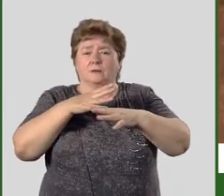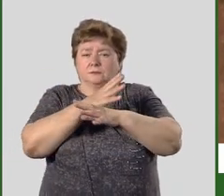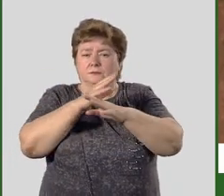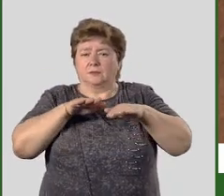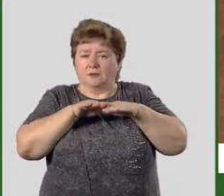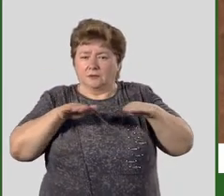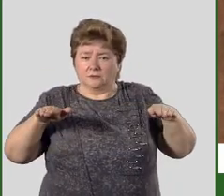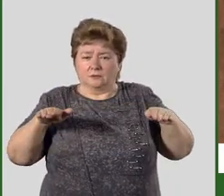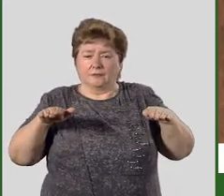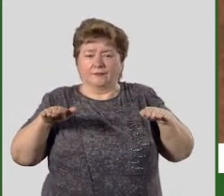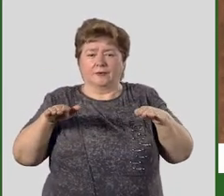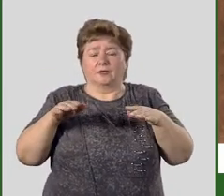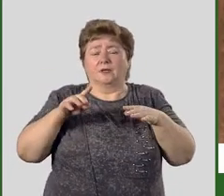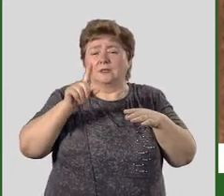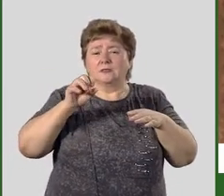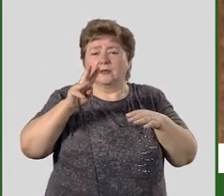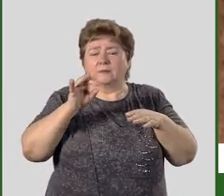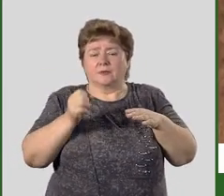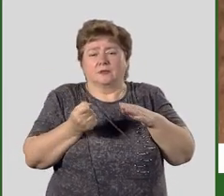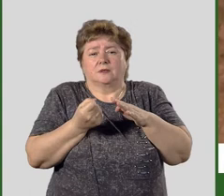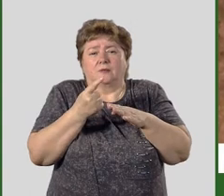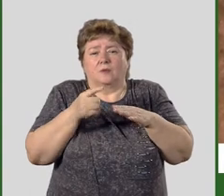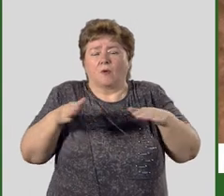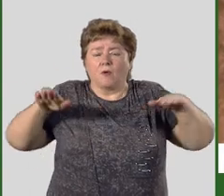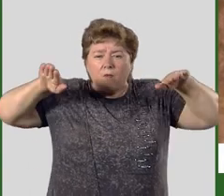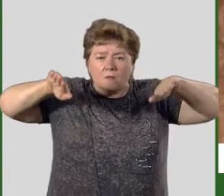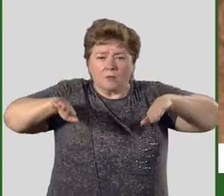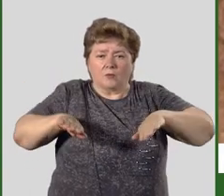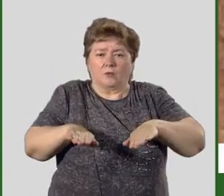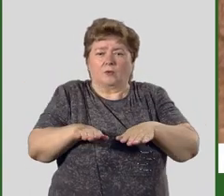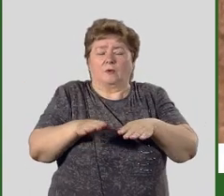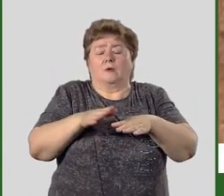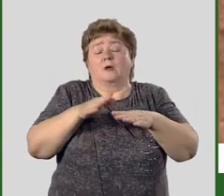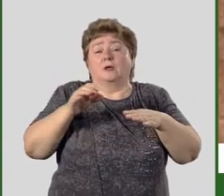кристаллического фундамента Замбези образует глубокие